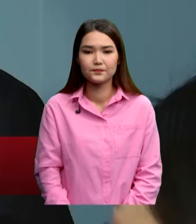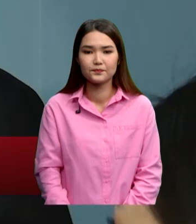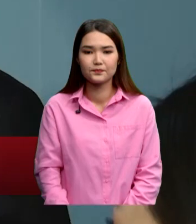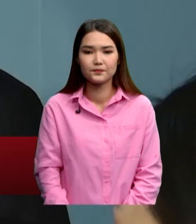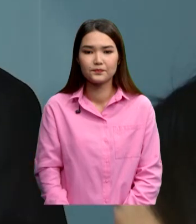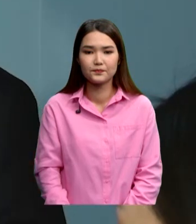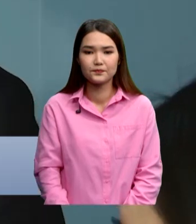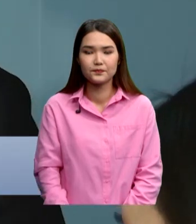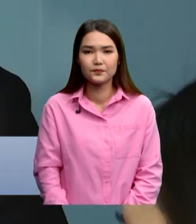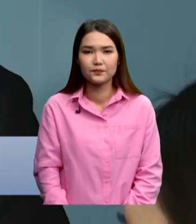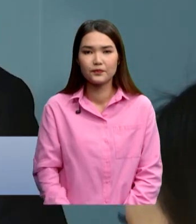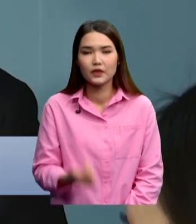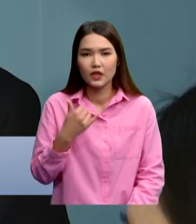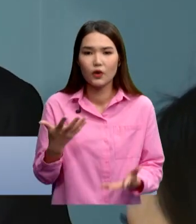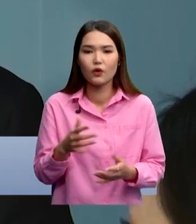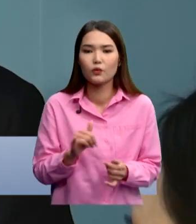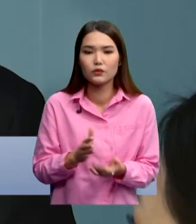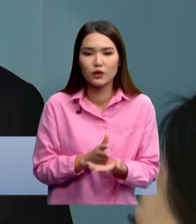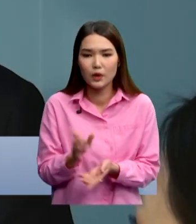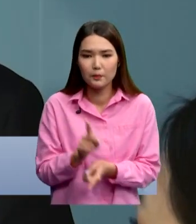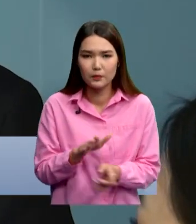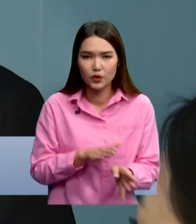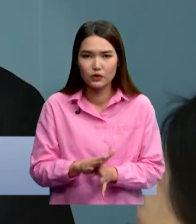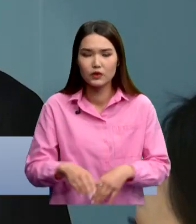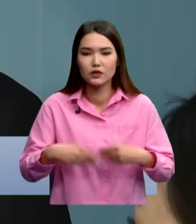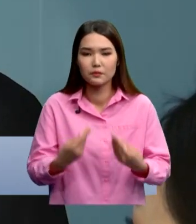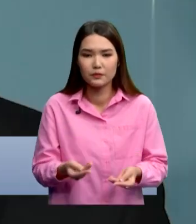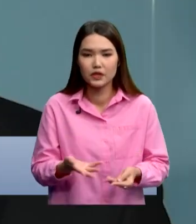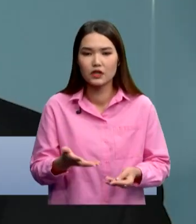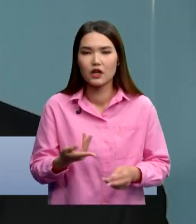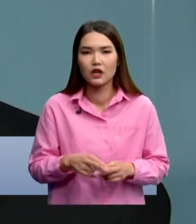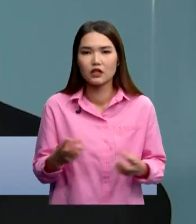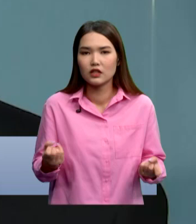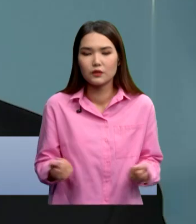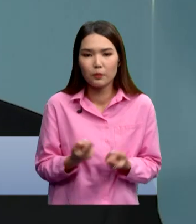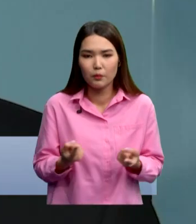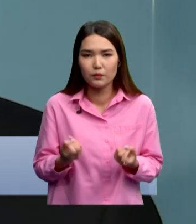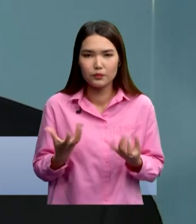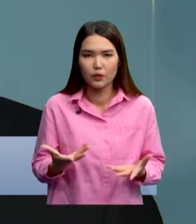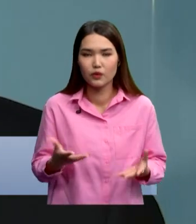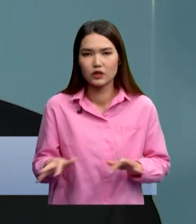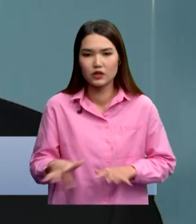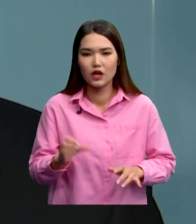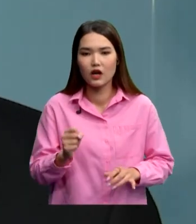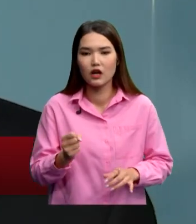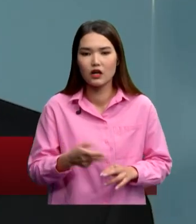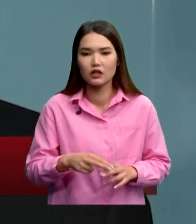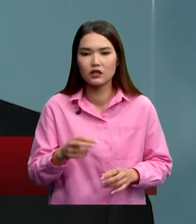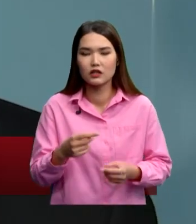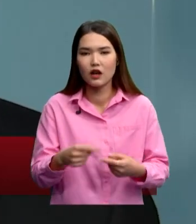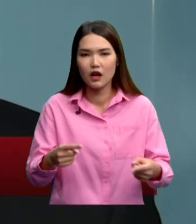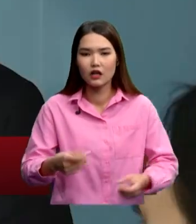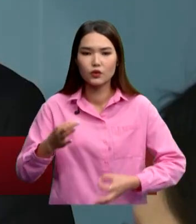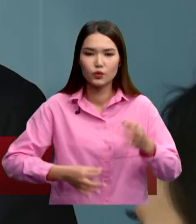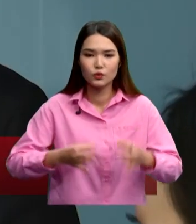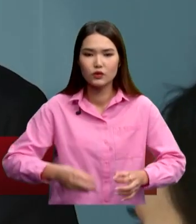Халықаралық сотқа міндетті түрде береміз. Себебі бұл іс жай іс емес. Хорватияның өкілдері халықаралық сотқа